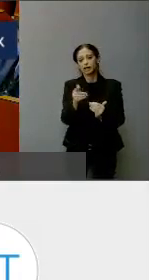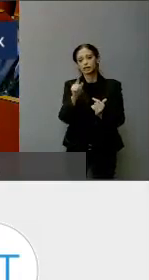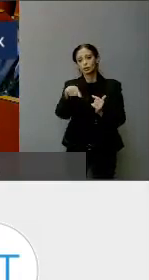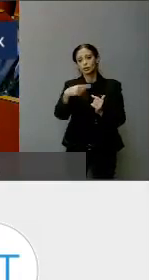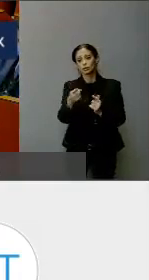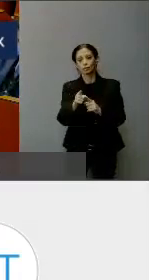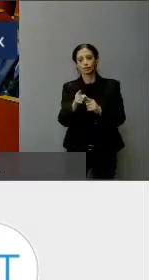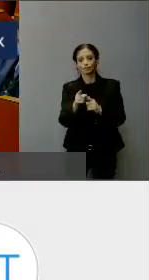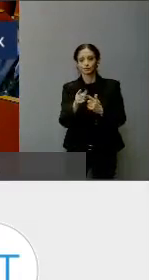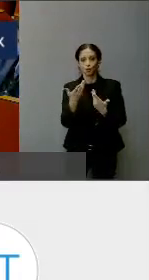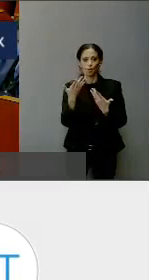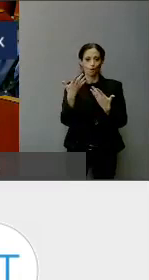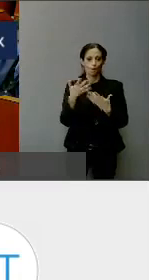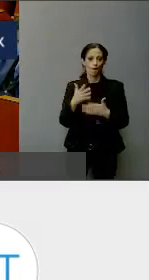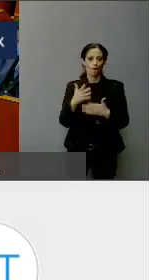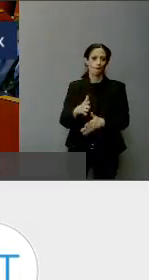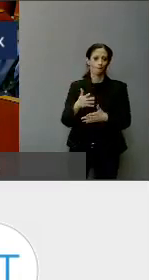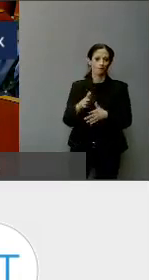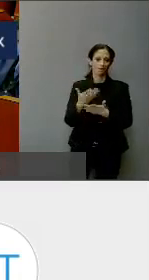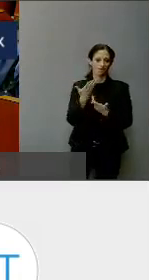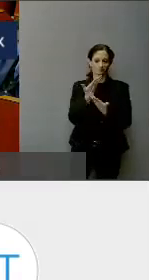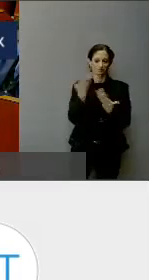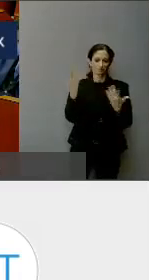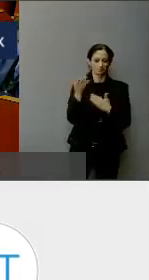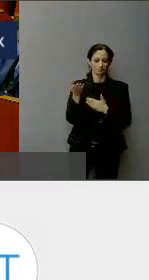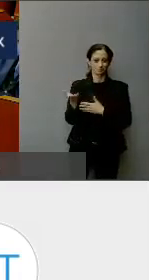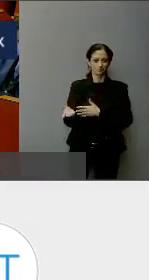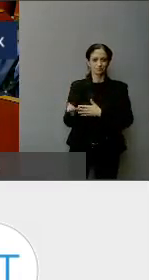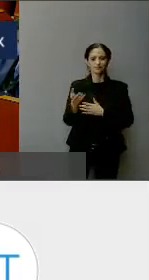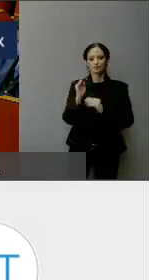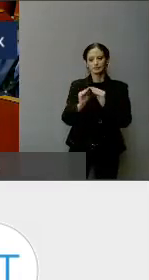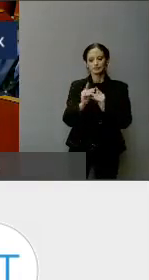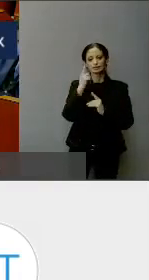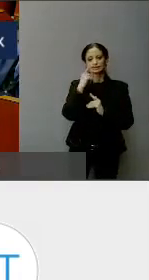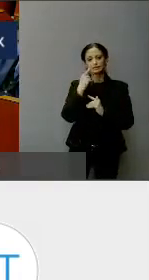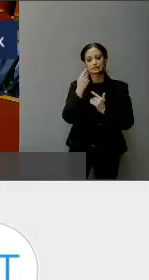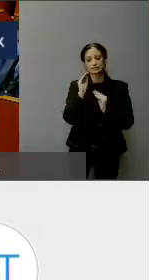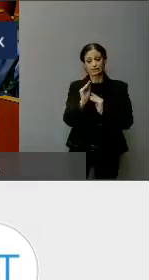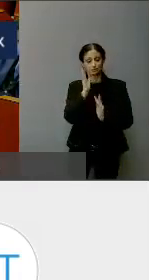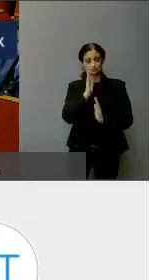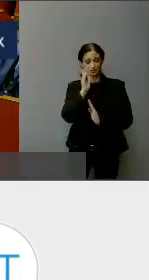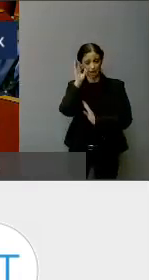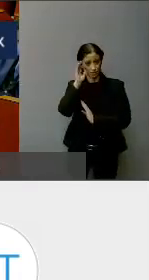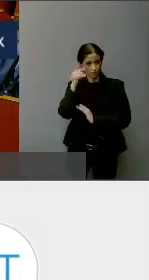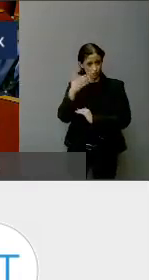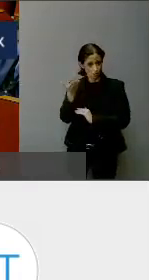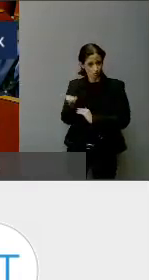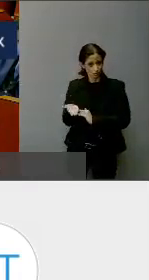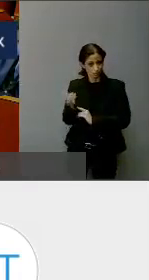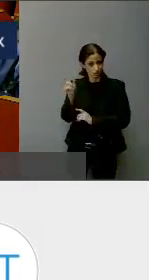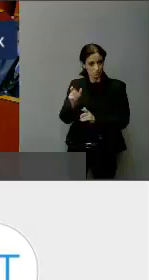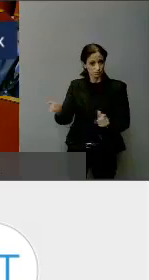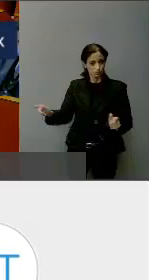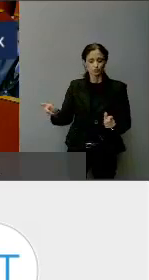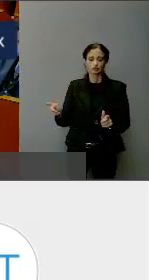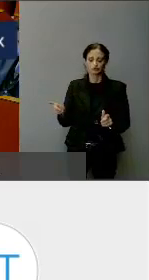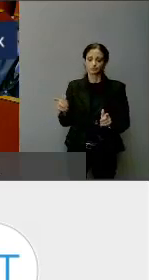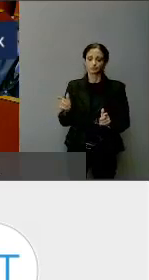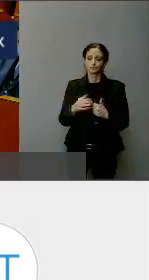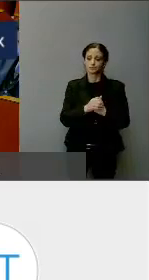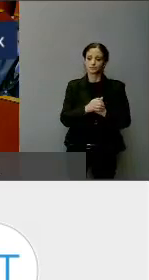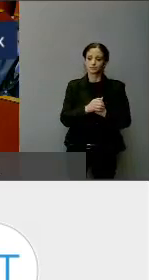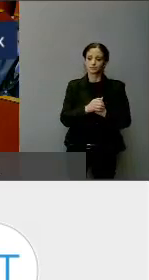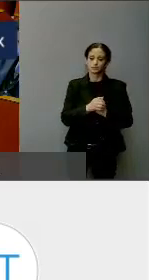tanti all'evidenza abbiamo chiesto che venissero uditi appunto quei soggetti io non sono di nuovo